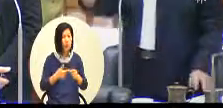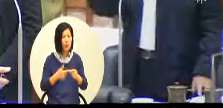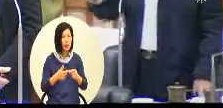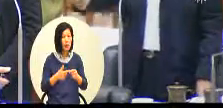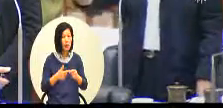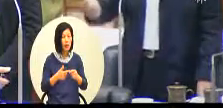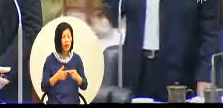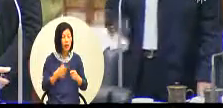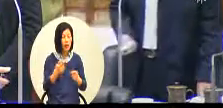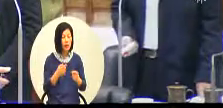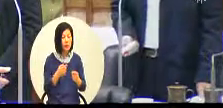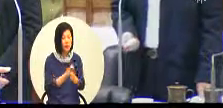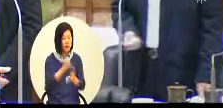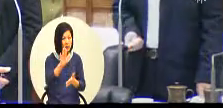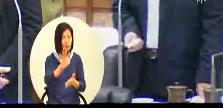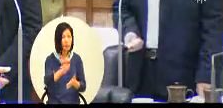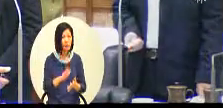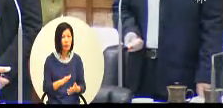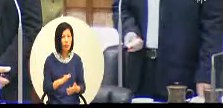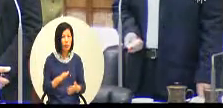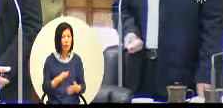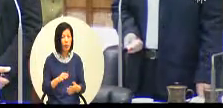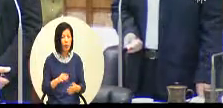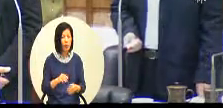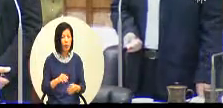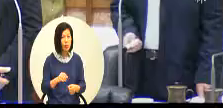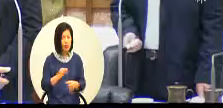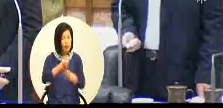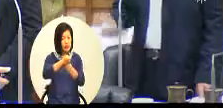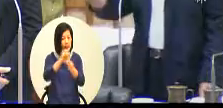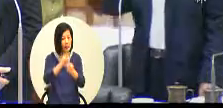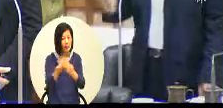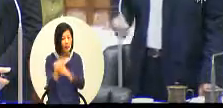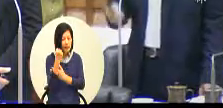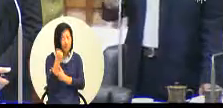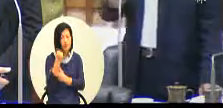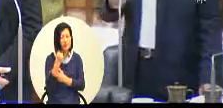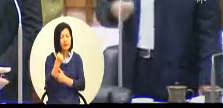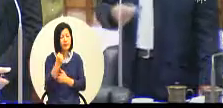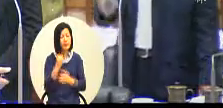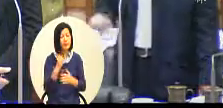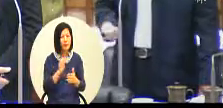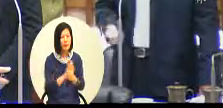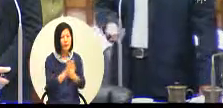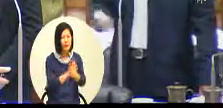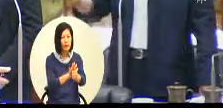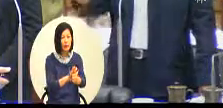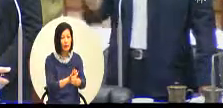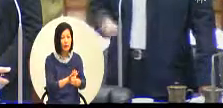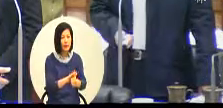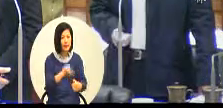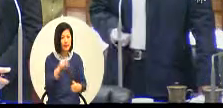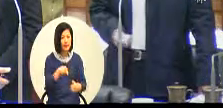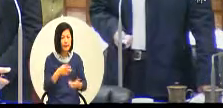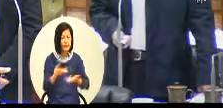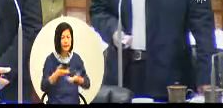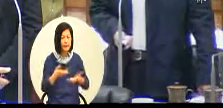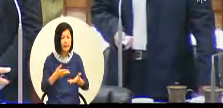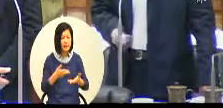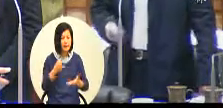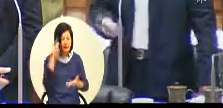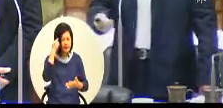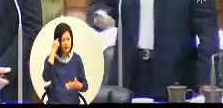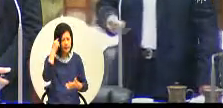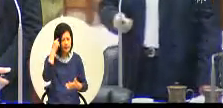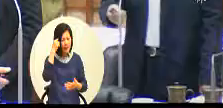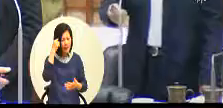6年了，副座，我们未来怎么样来加注这个力道，我希望你能够借由这上面来做一个省思。那